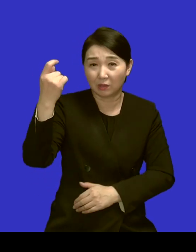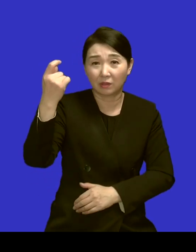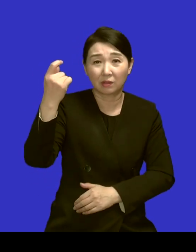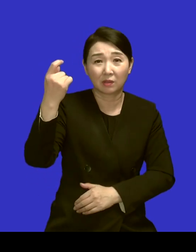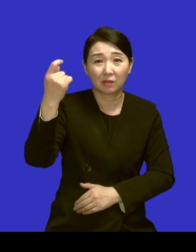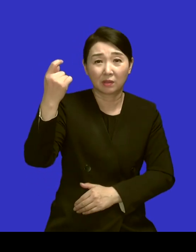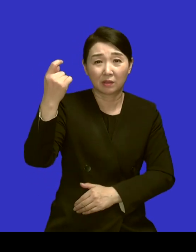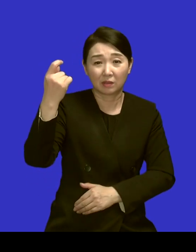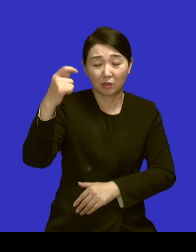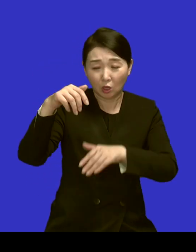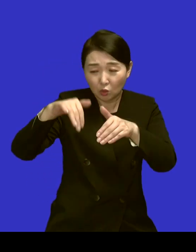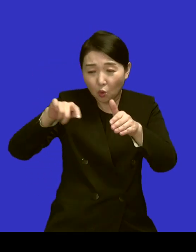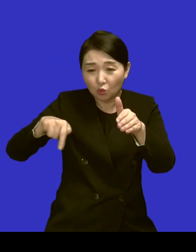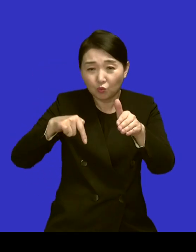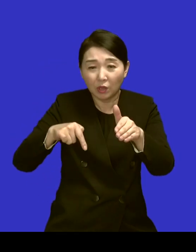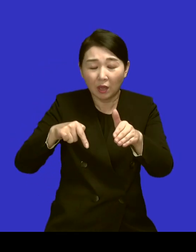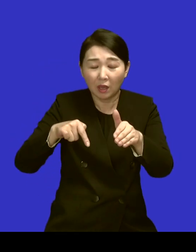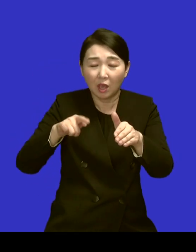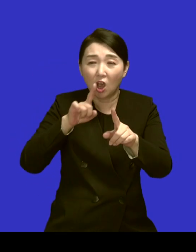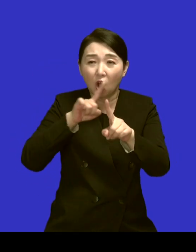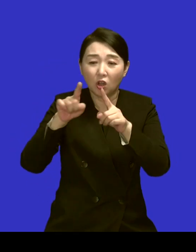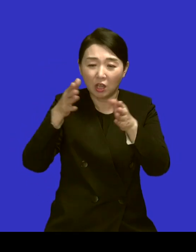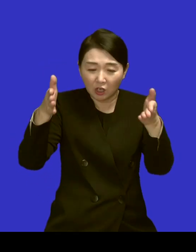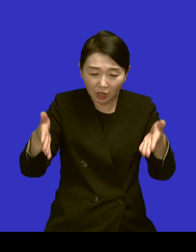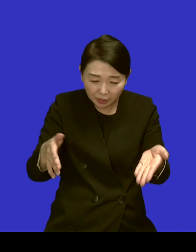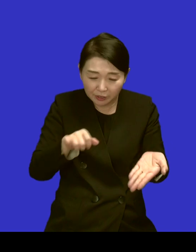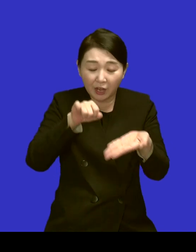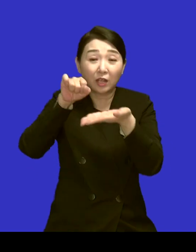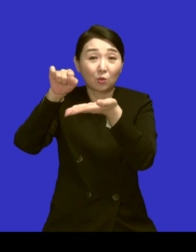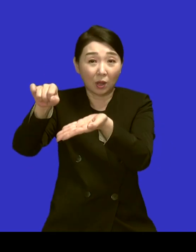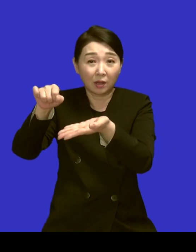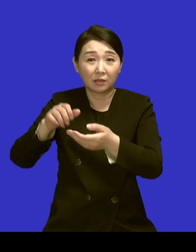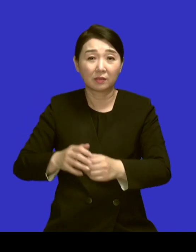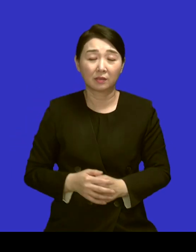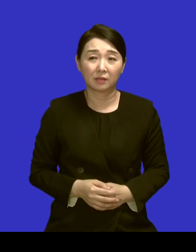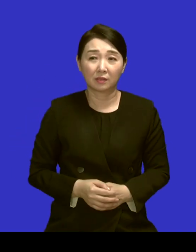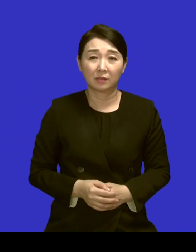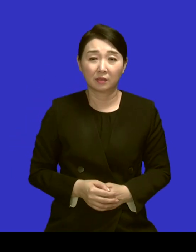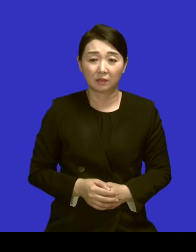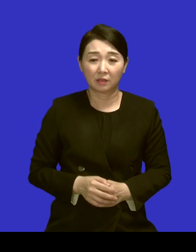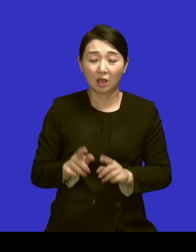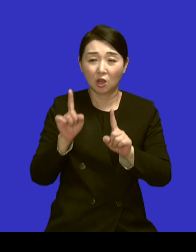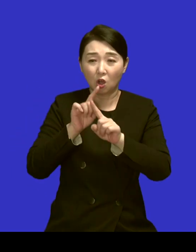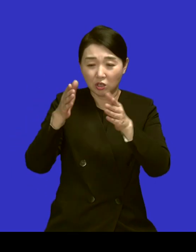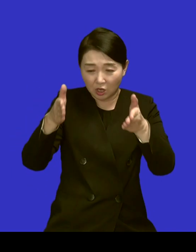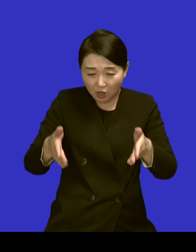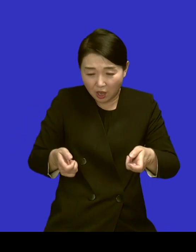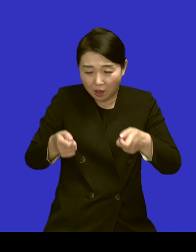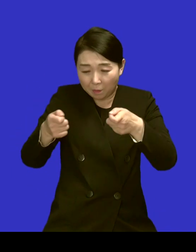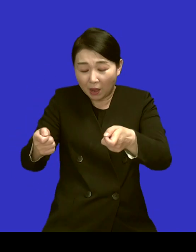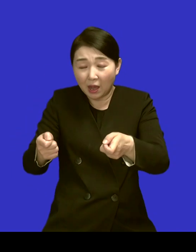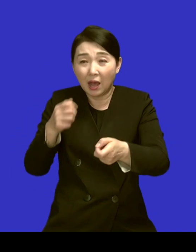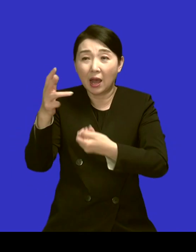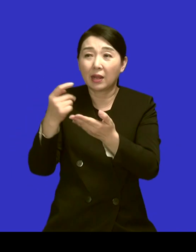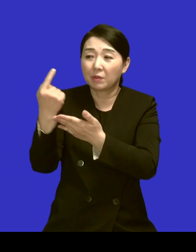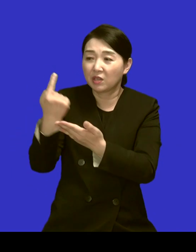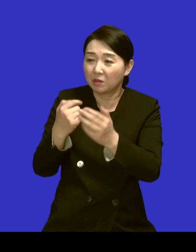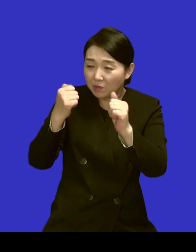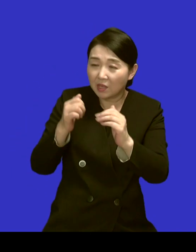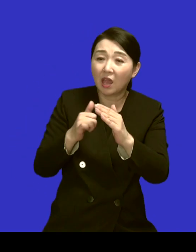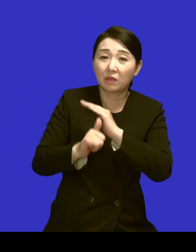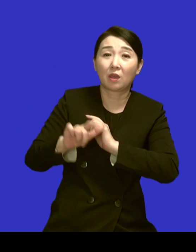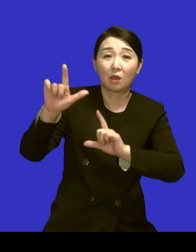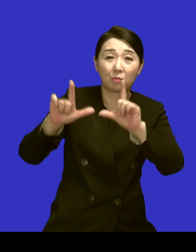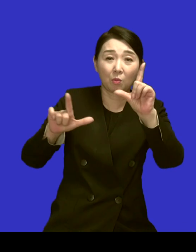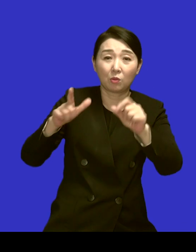다윗의 종 중에 한 명이 언약궤를 들고 와요. 그 언약궤가 그 당시 때는 하나님의 임재의 상징이었고